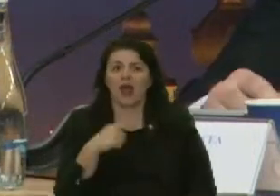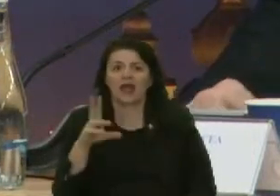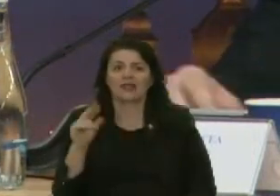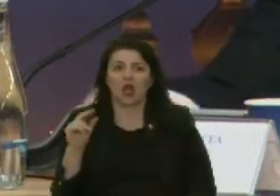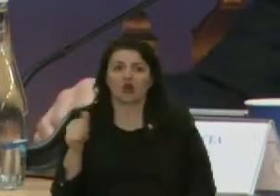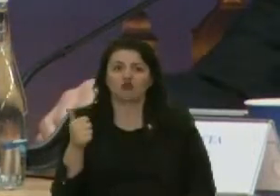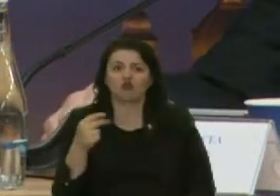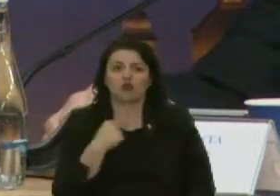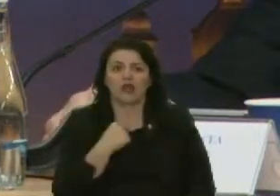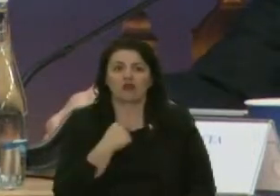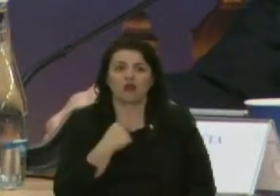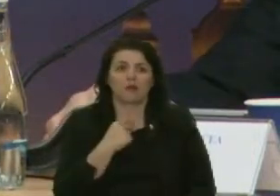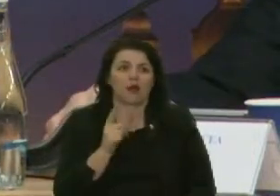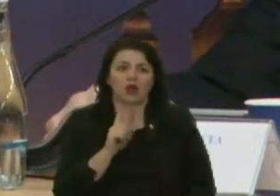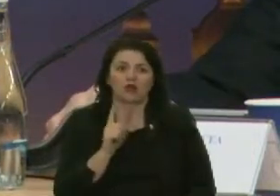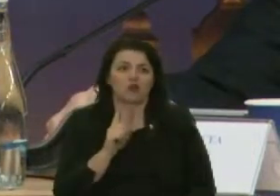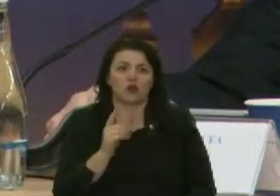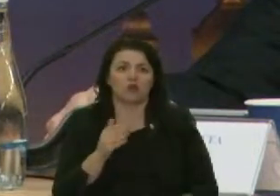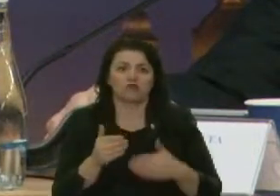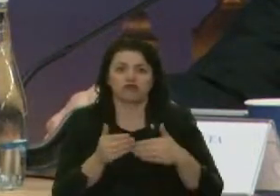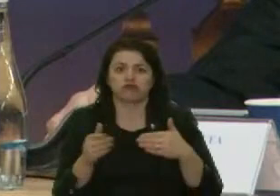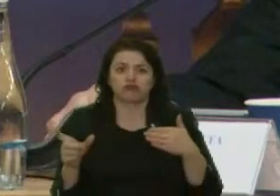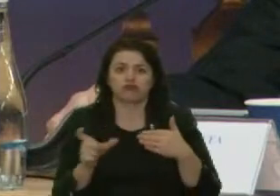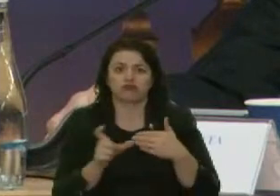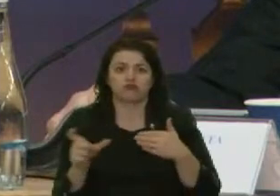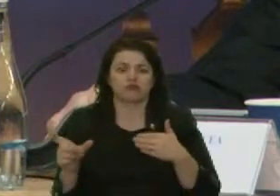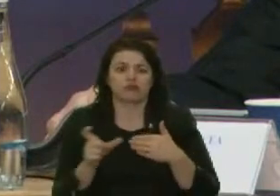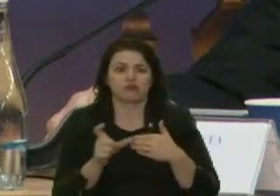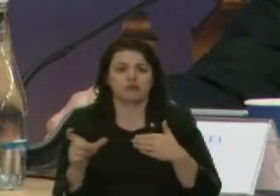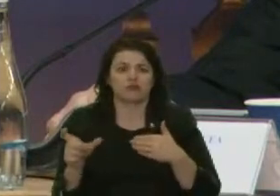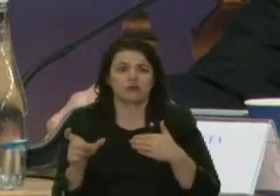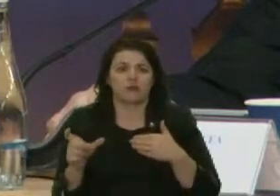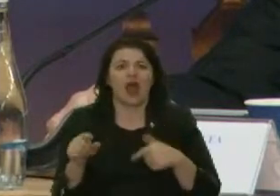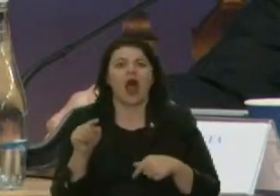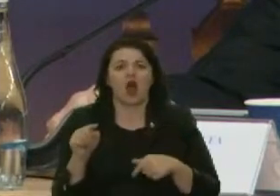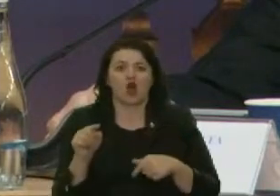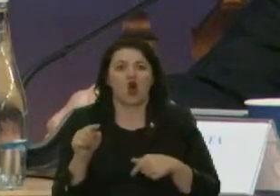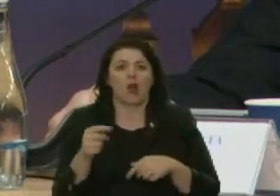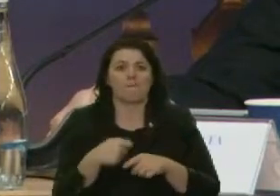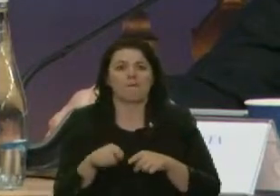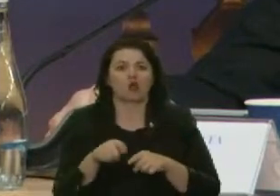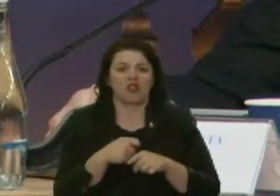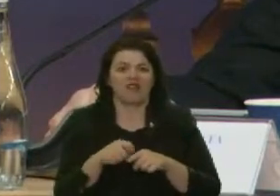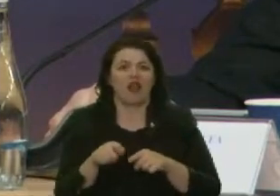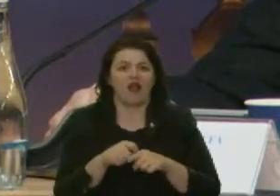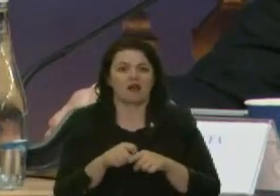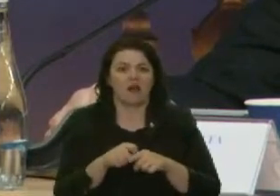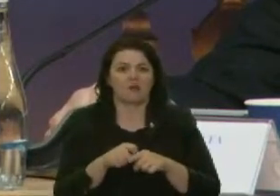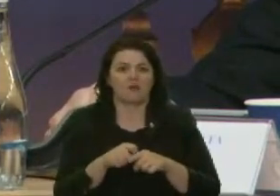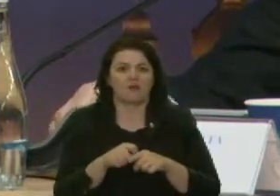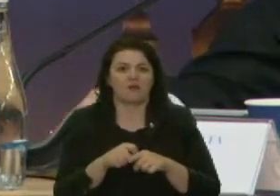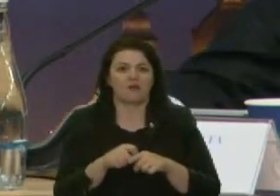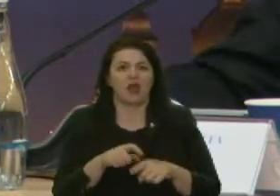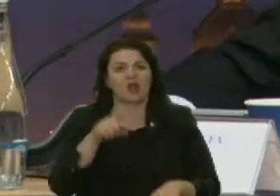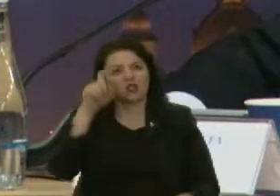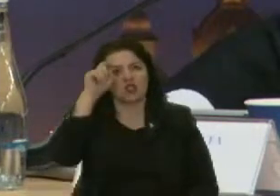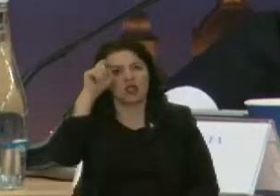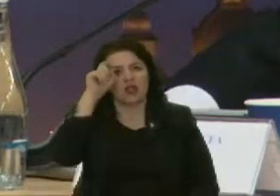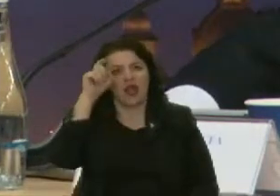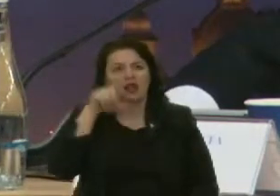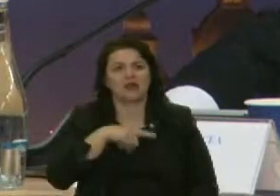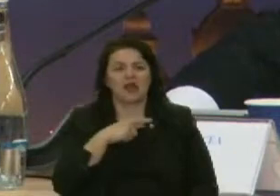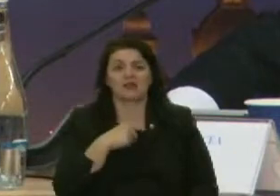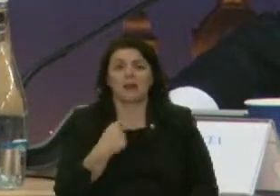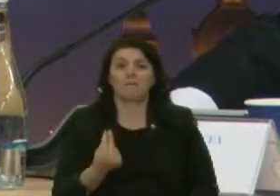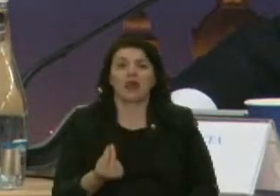cheltui banii nu să decontezi până în 15 decembrie câ dat limită de primire a banilor acolo este modificarea sunt înțelegeți de bază și cred că este repet